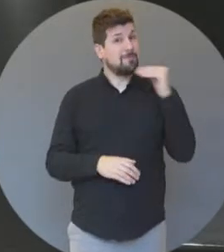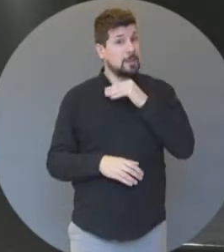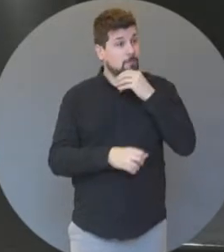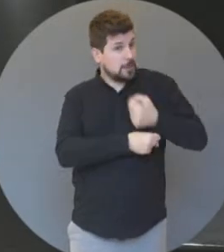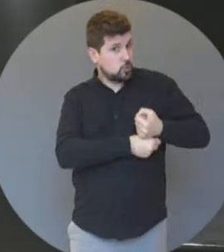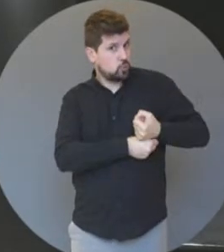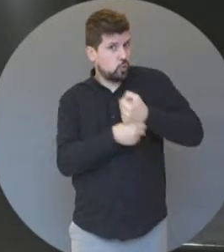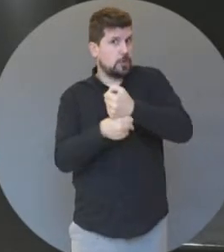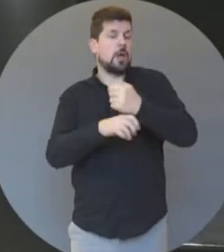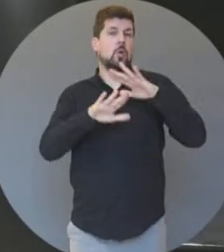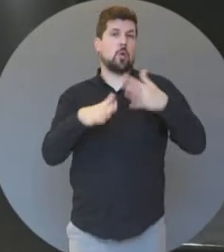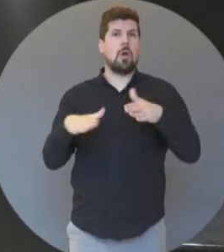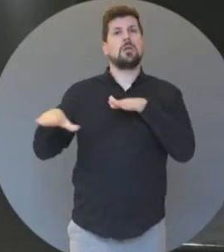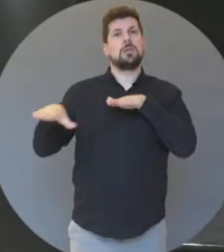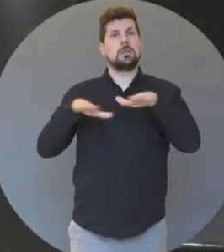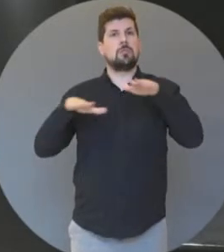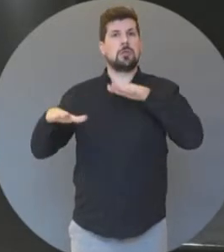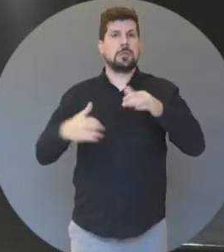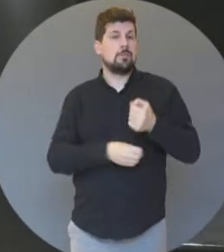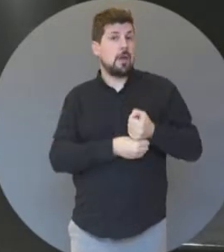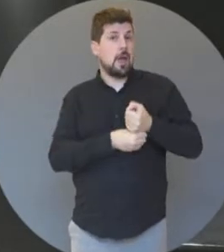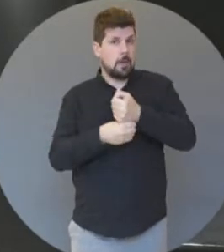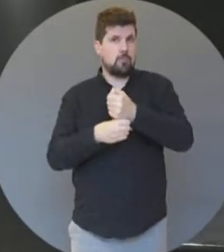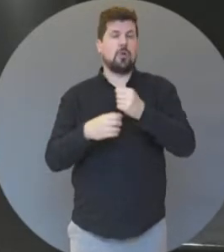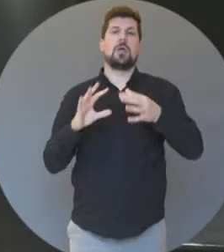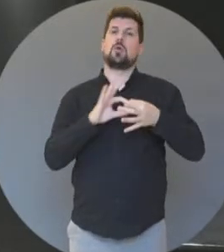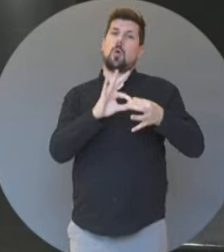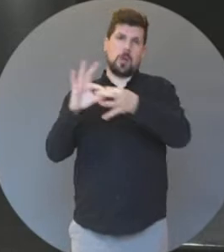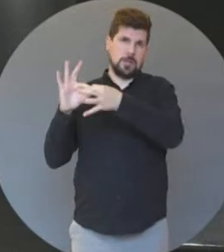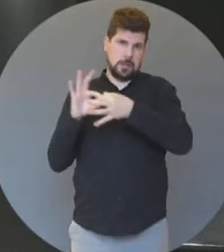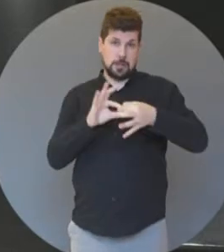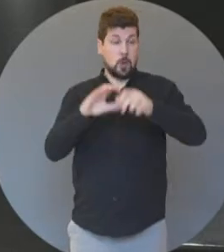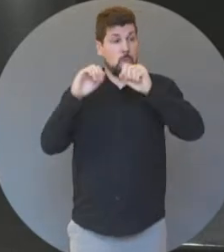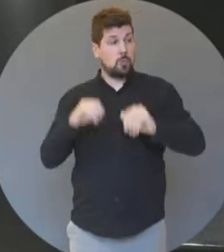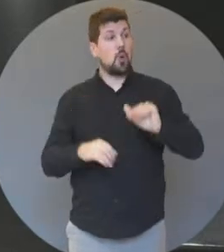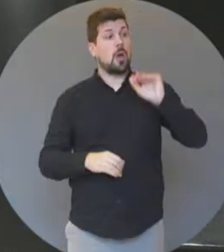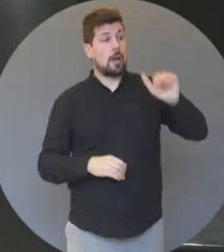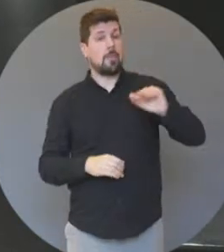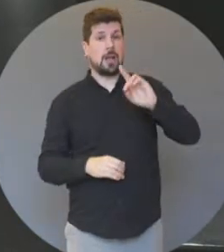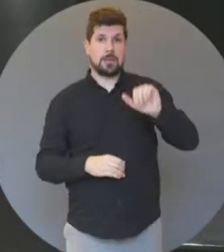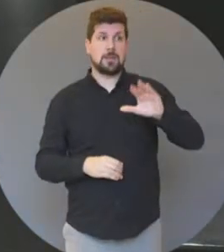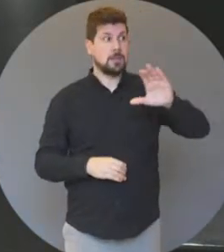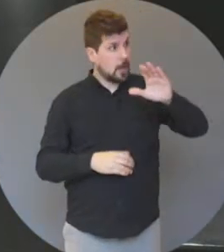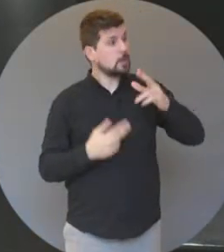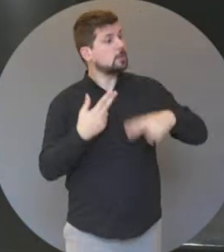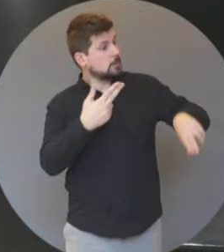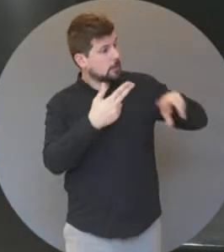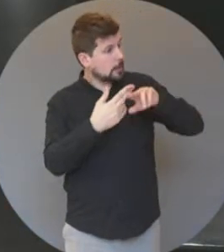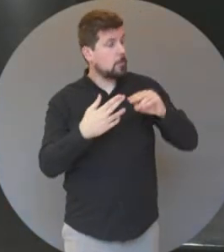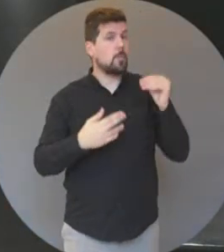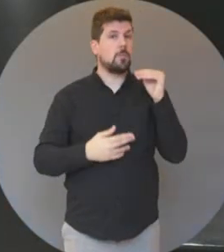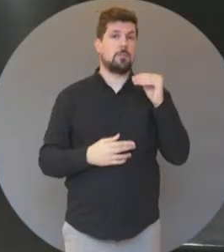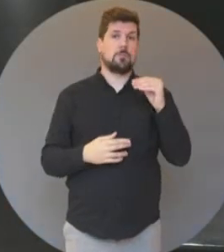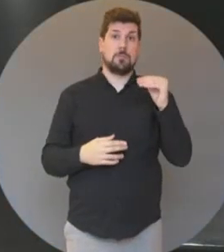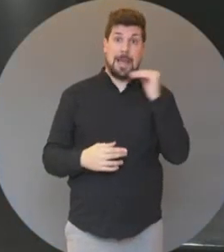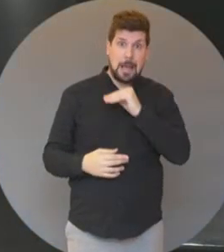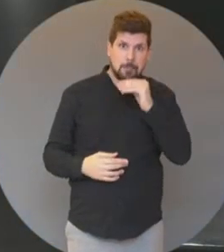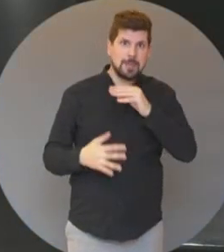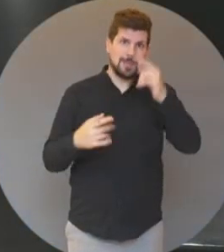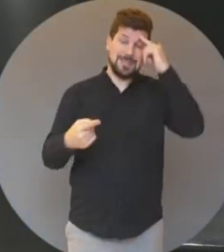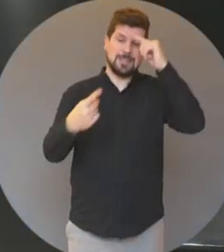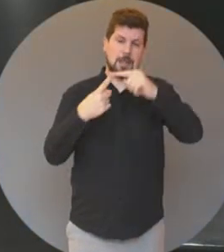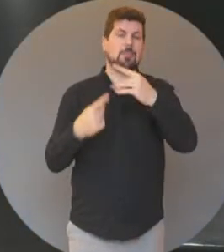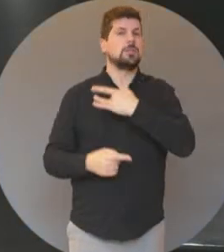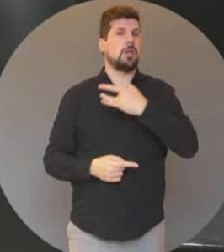dispositif d'appui à la coordination et de pouvoir solliciter les dates pour avoir une réponse médicale plus rapide d'où la